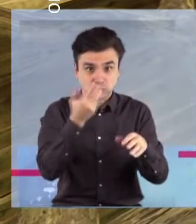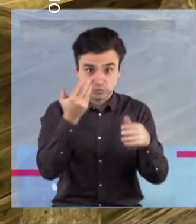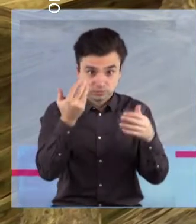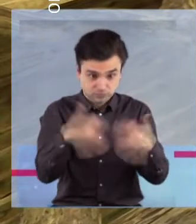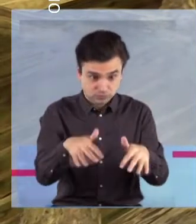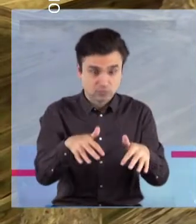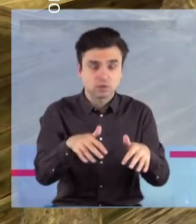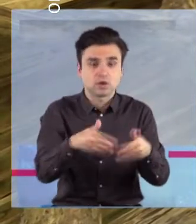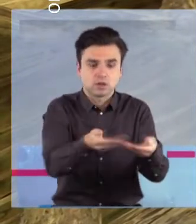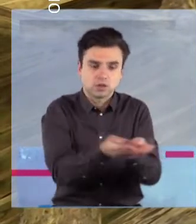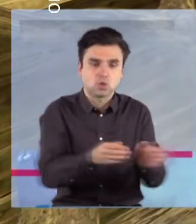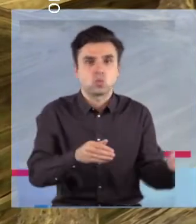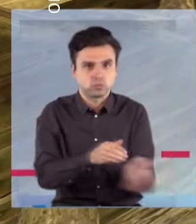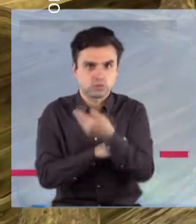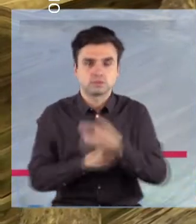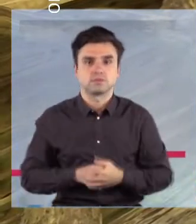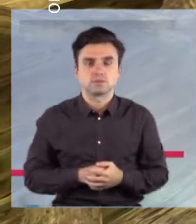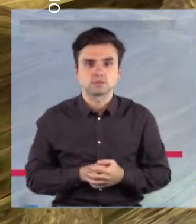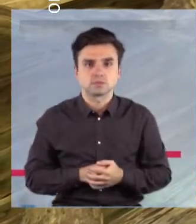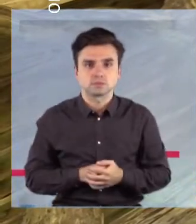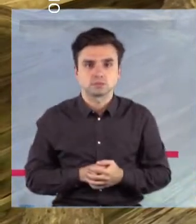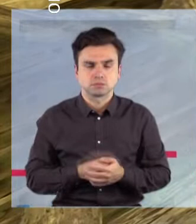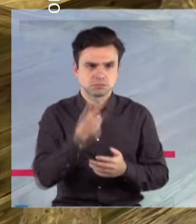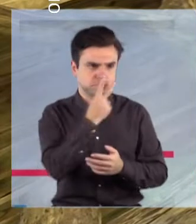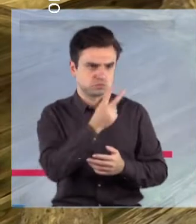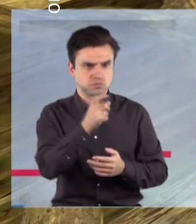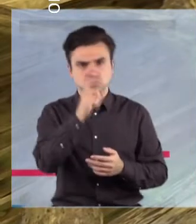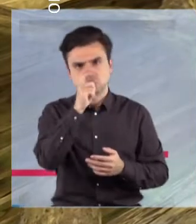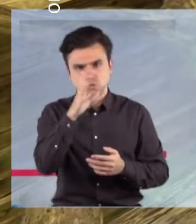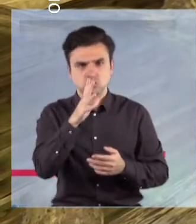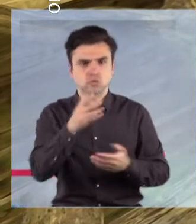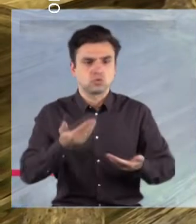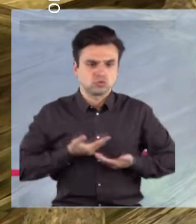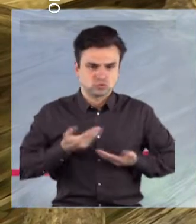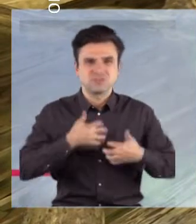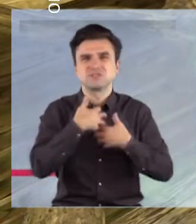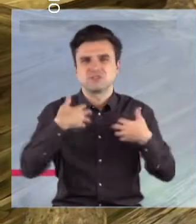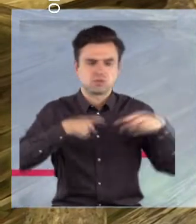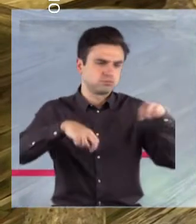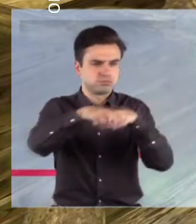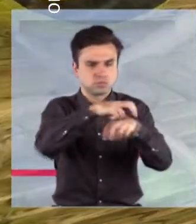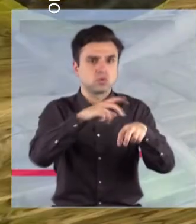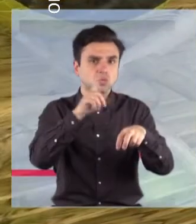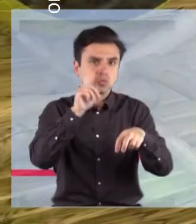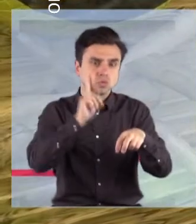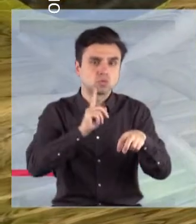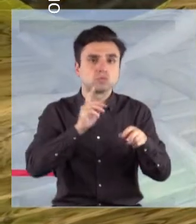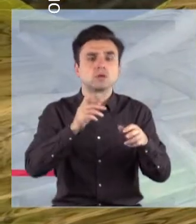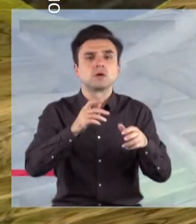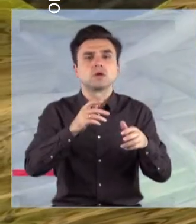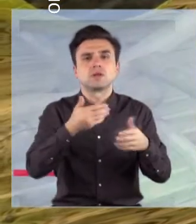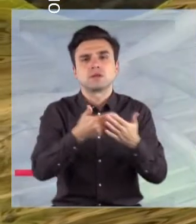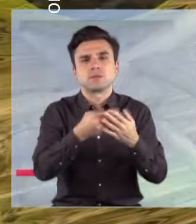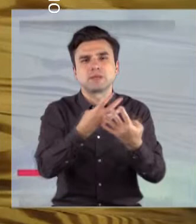без вихідних та немає настрою. Через це інколи їхня реакція може бути дуже несподіваною. А ось і